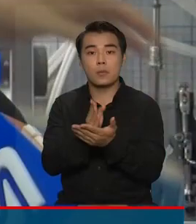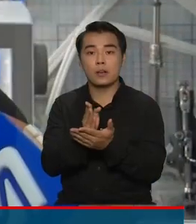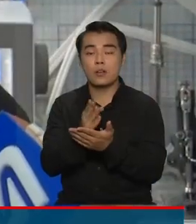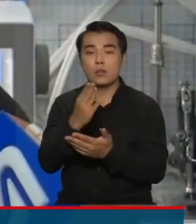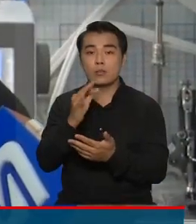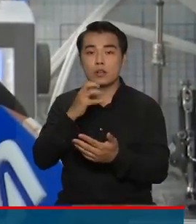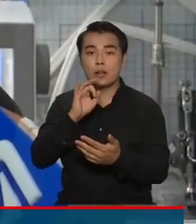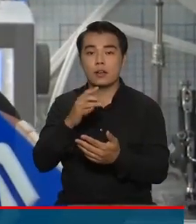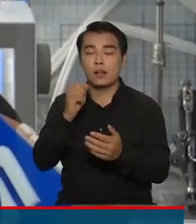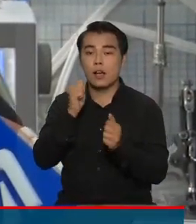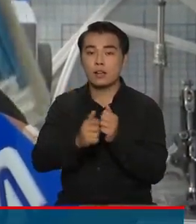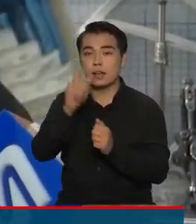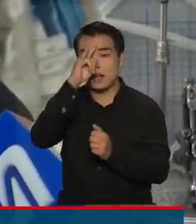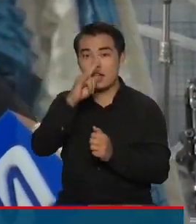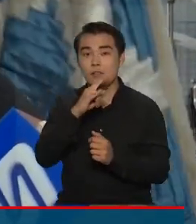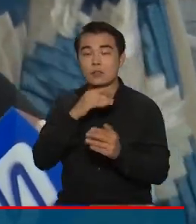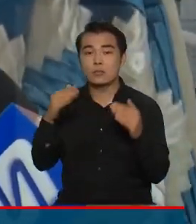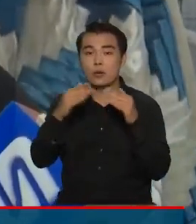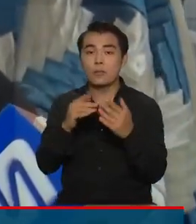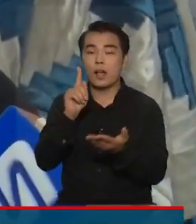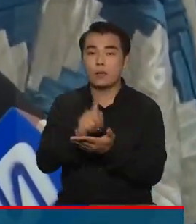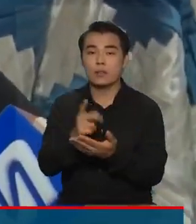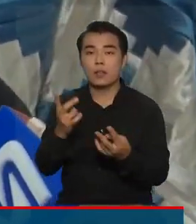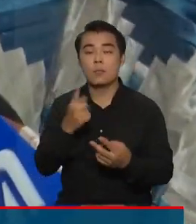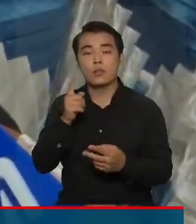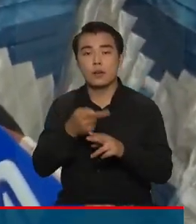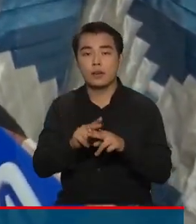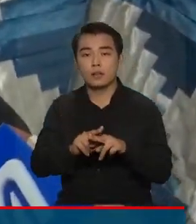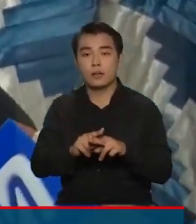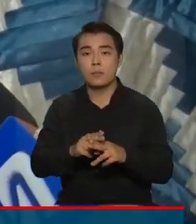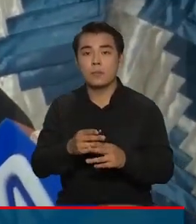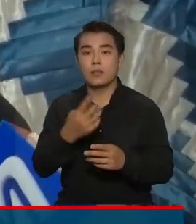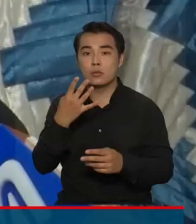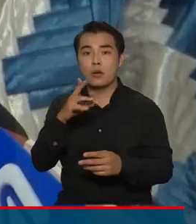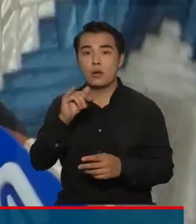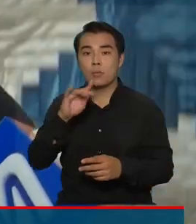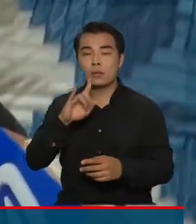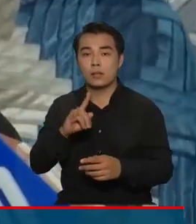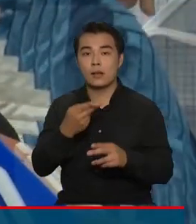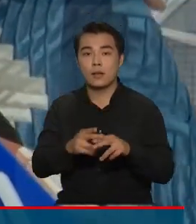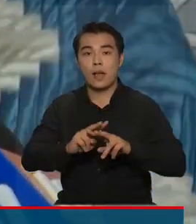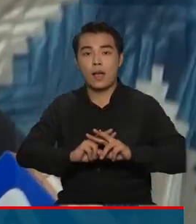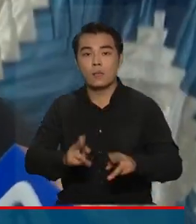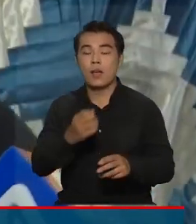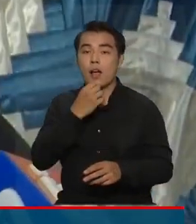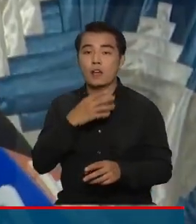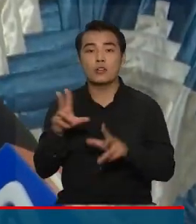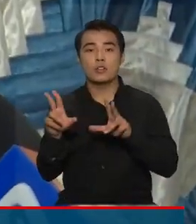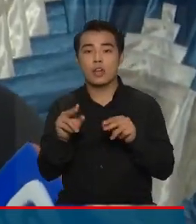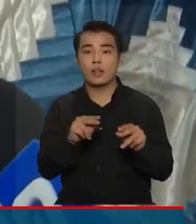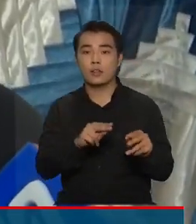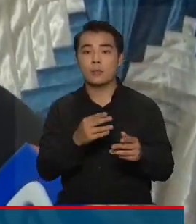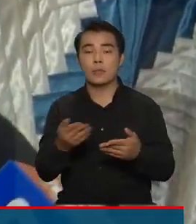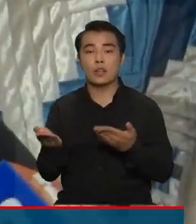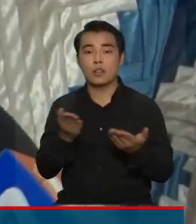әр қазақтың үйінде болу керек неліктен, өйткені ол бізде төрт құбыла тен жақсылықты